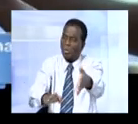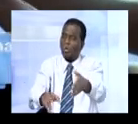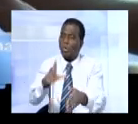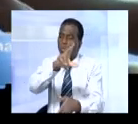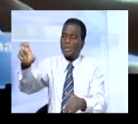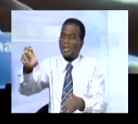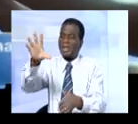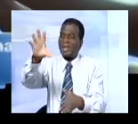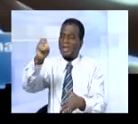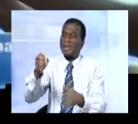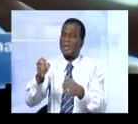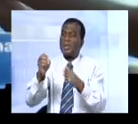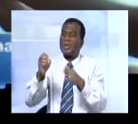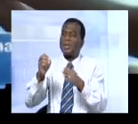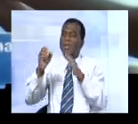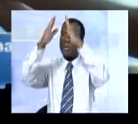350 maisons détruites,